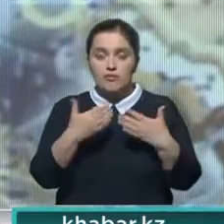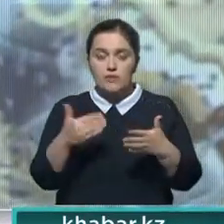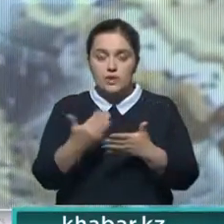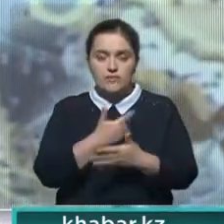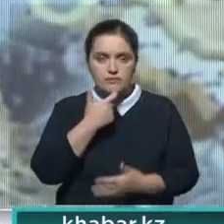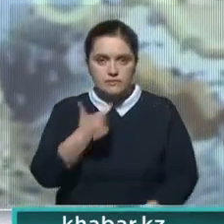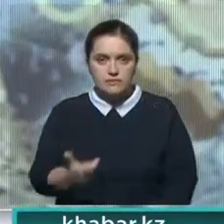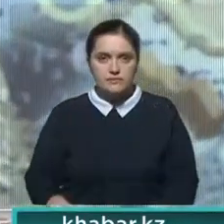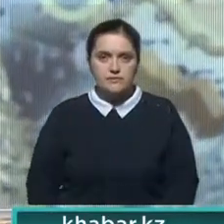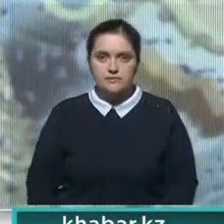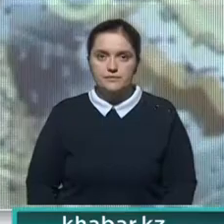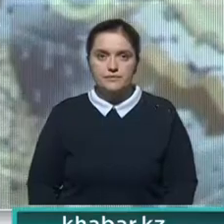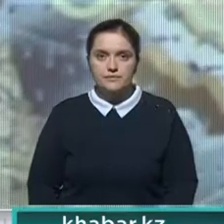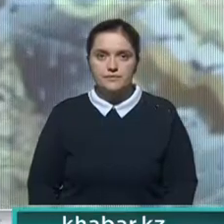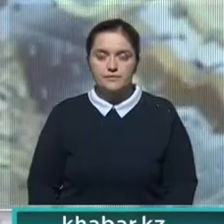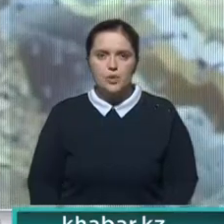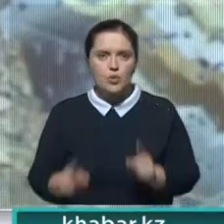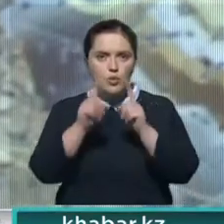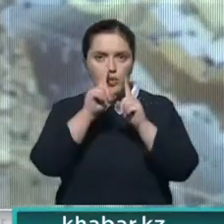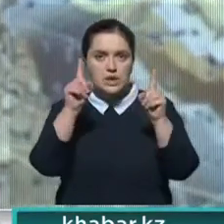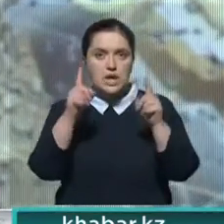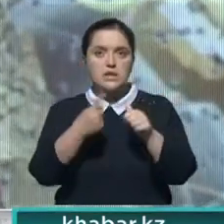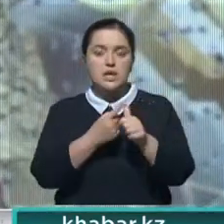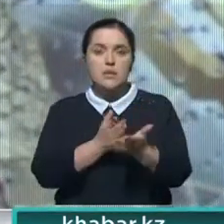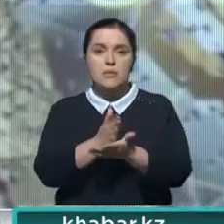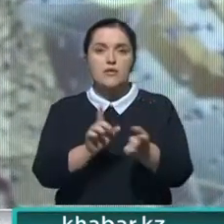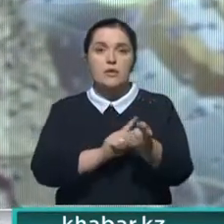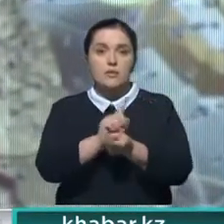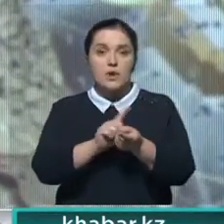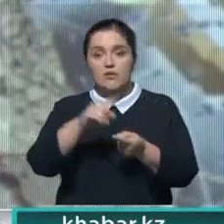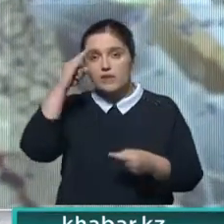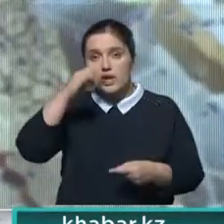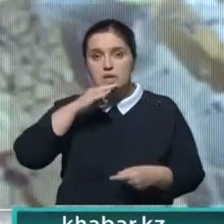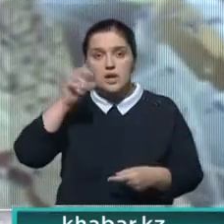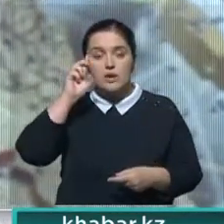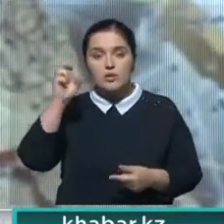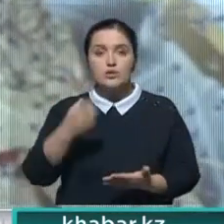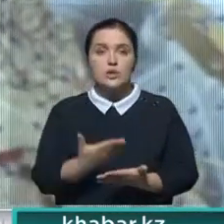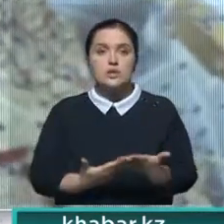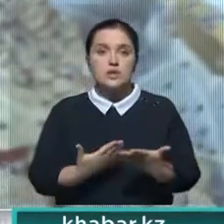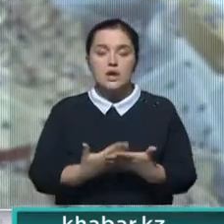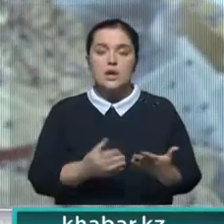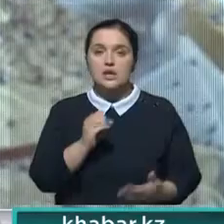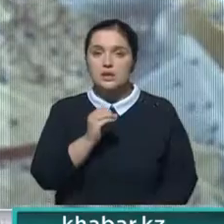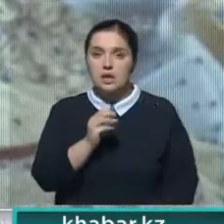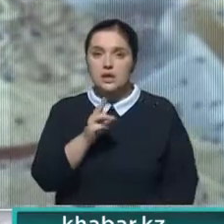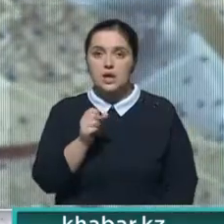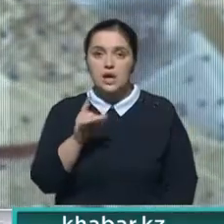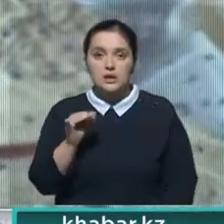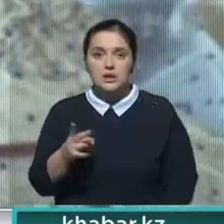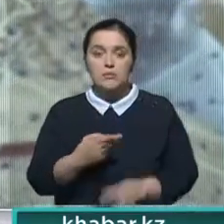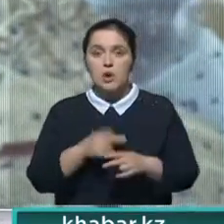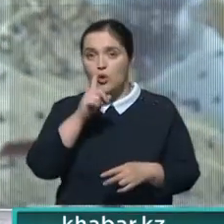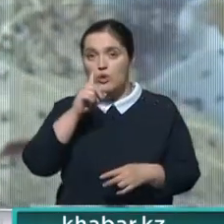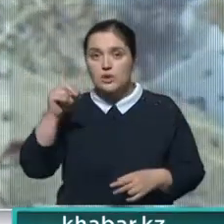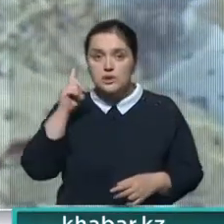выпуска новостей. Ну что ж, уникальным назвал политические реформы, проводимые в Казахстане, государственный советник Ерлан Карин. А